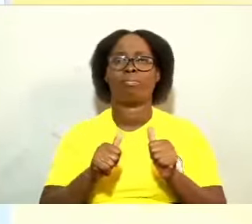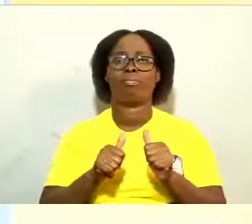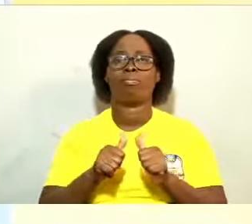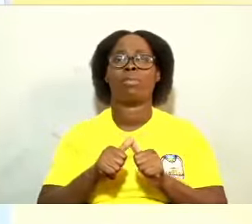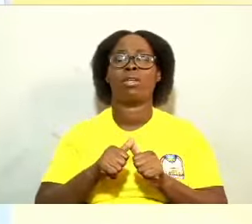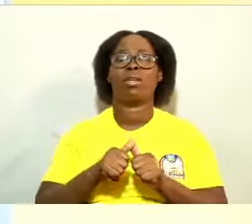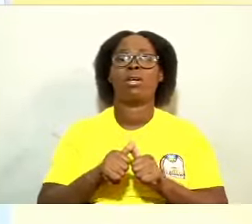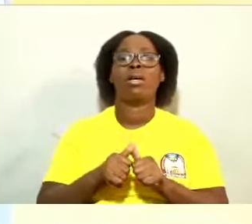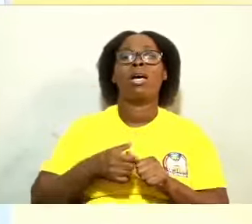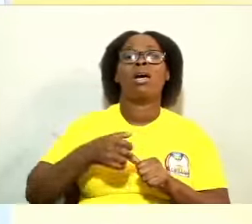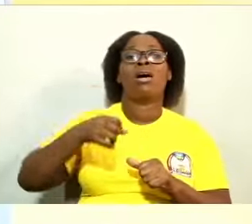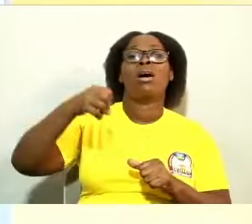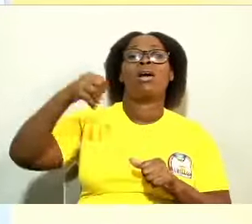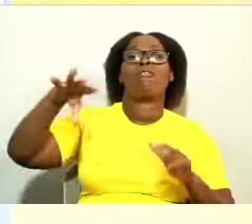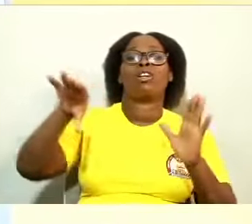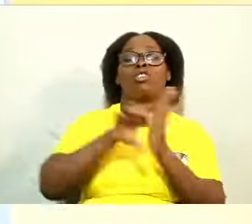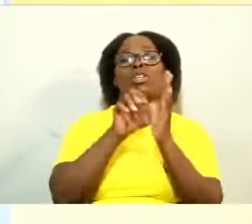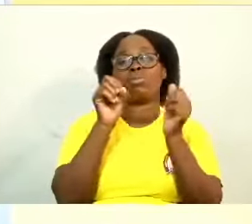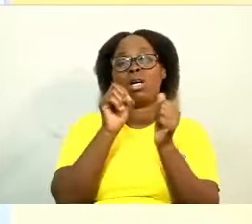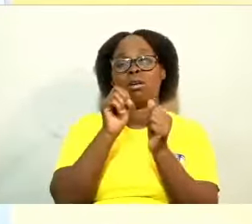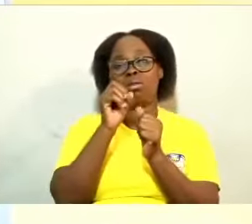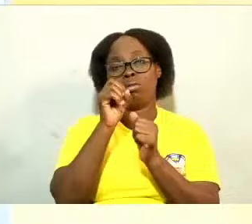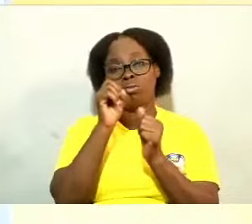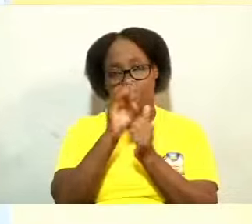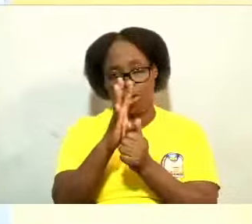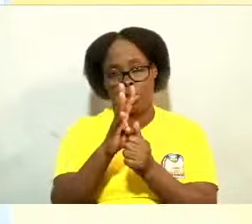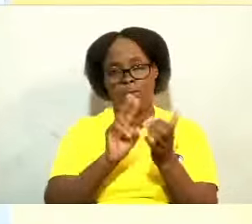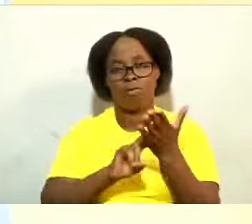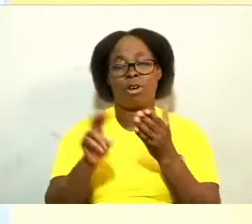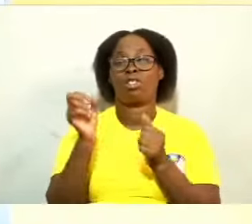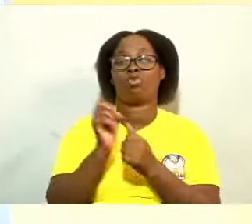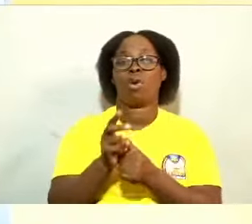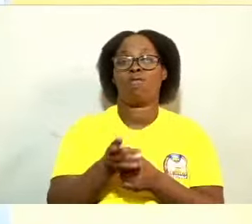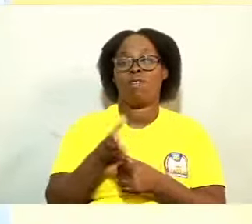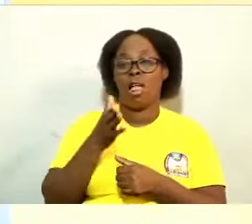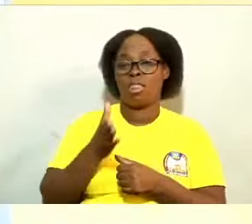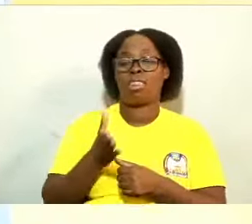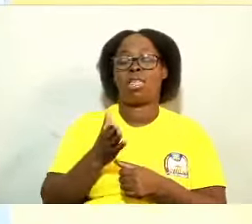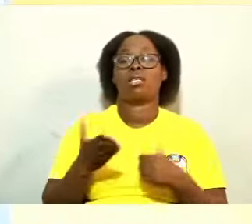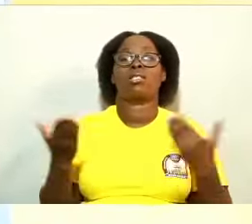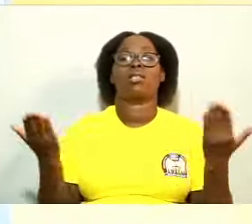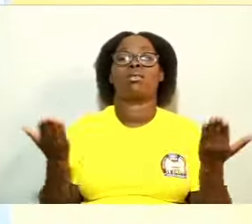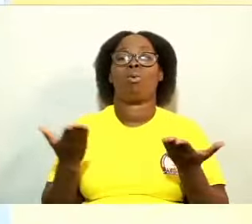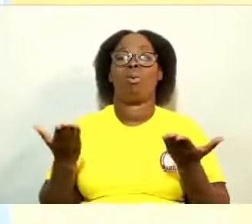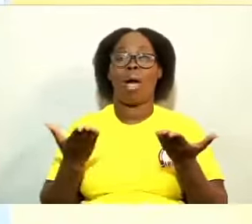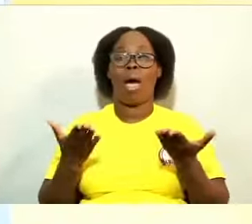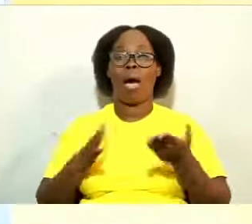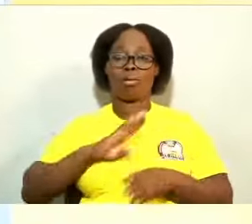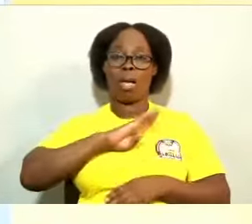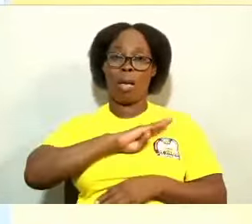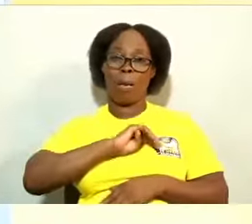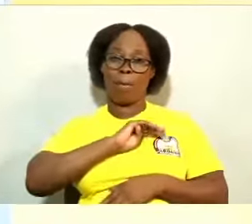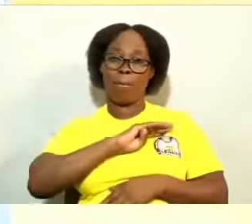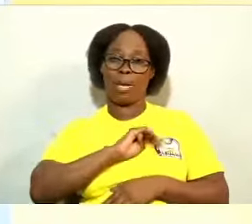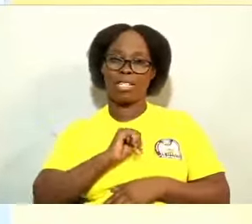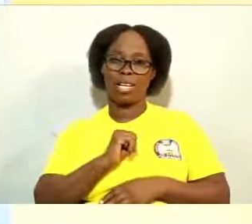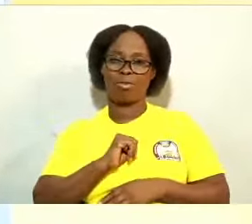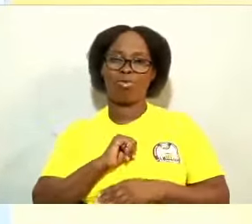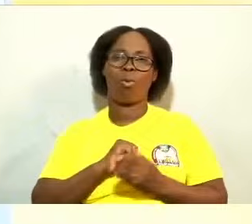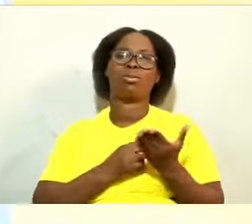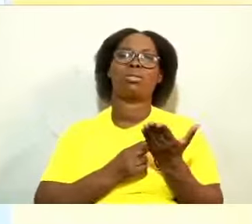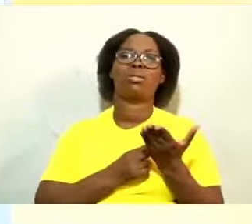Ufunuo 14 fungu la 12. Hapa ndipo wenye penye subira ya